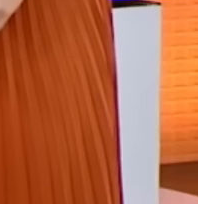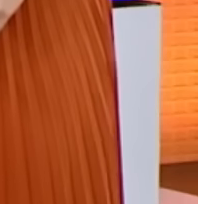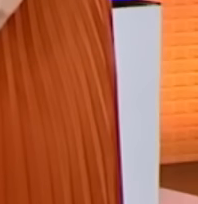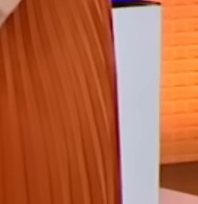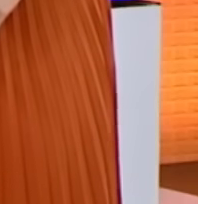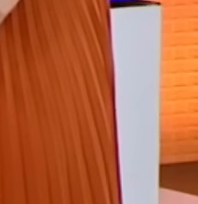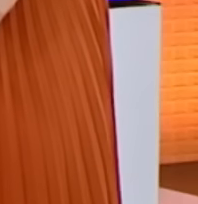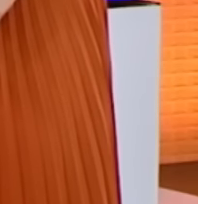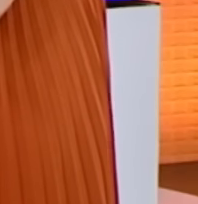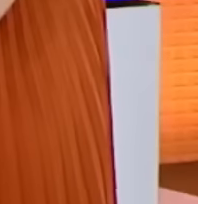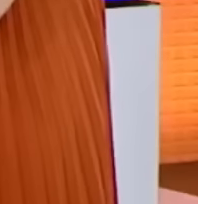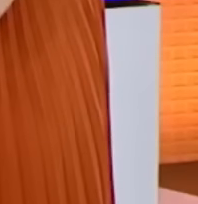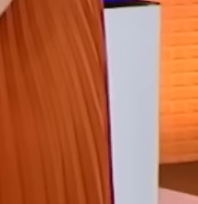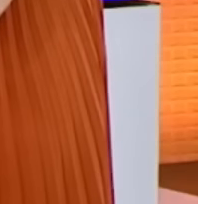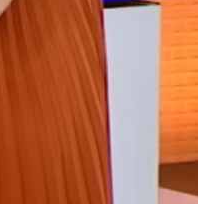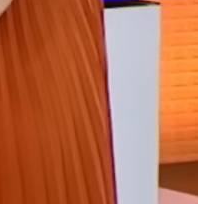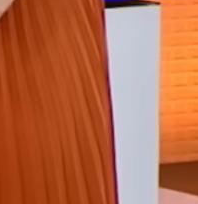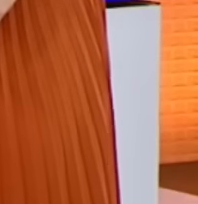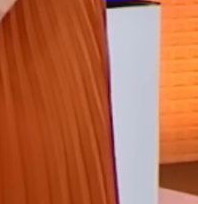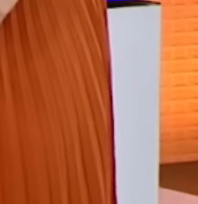TV at www.gmanews.tv